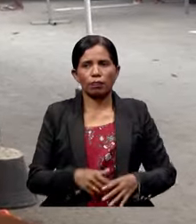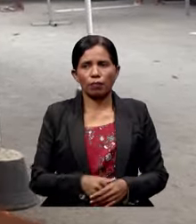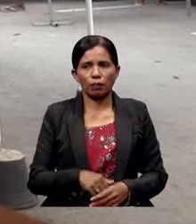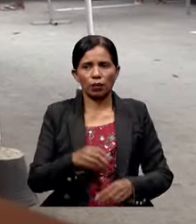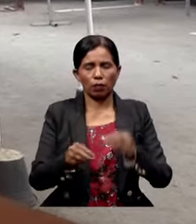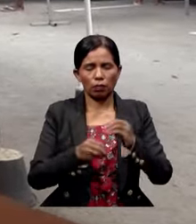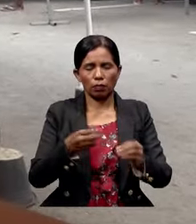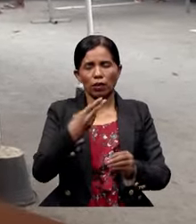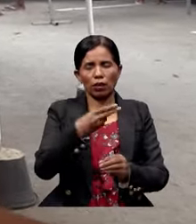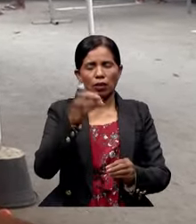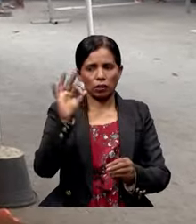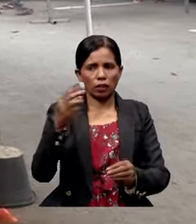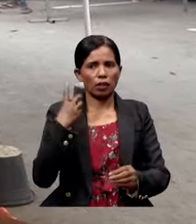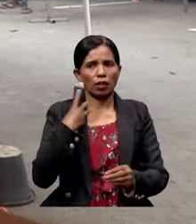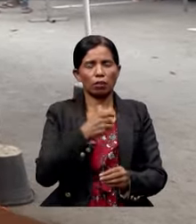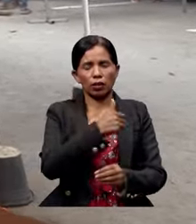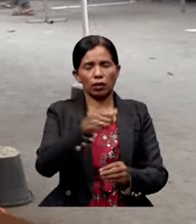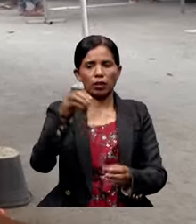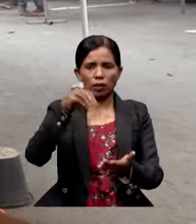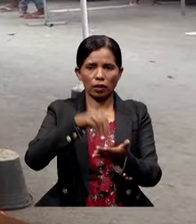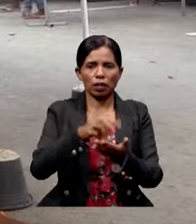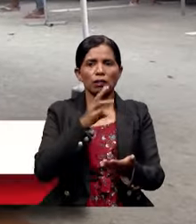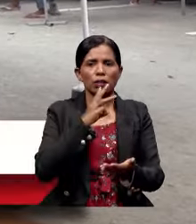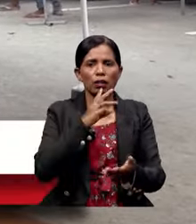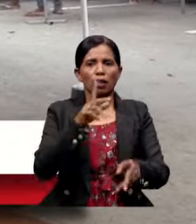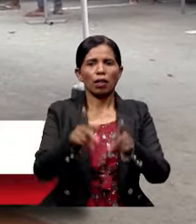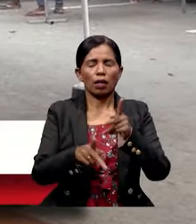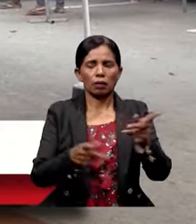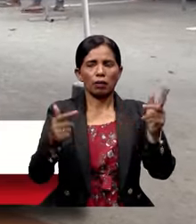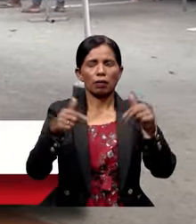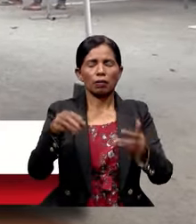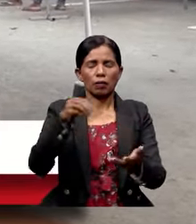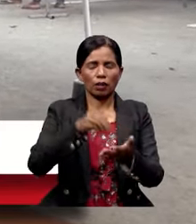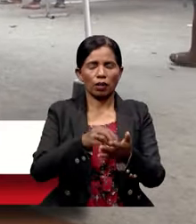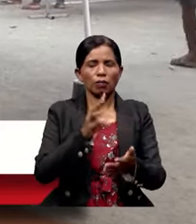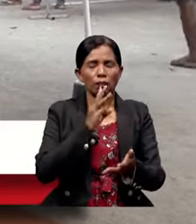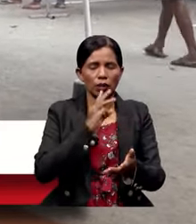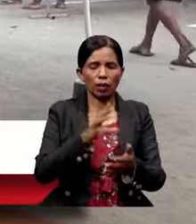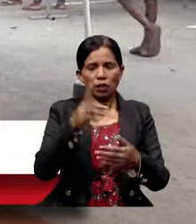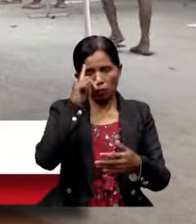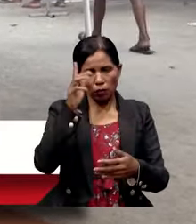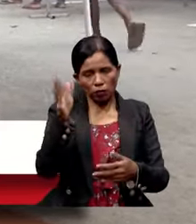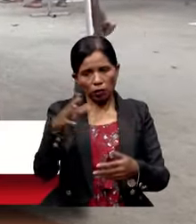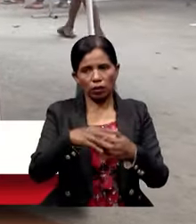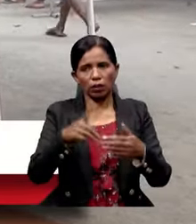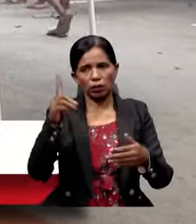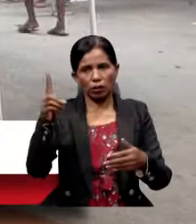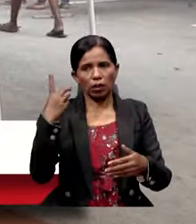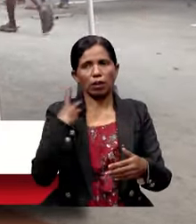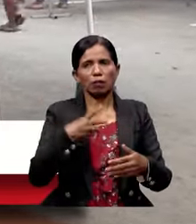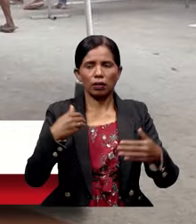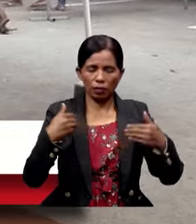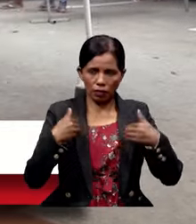baharis fatin, ami dedek NCB, emang mai ami NC 50 sen ga 1 dolar, ami ba haris fatin mai be iha